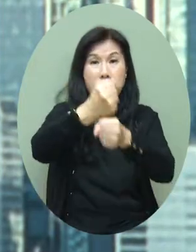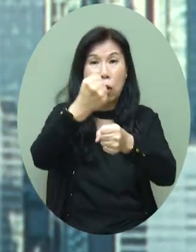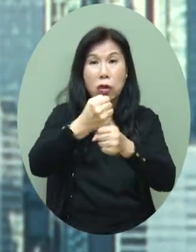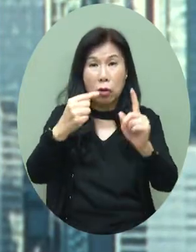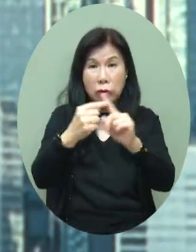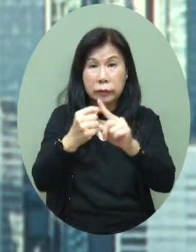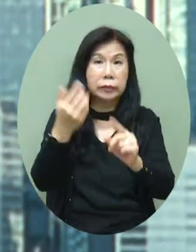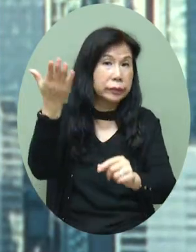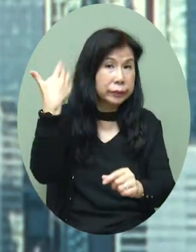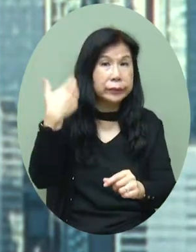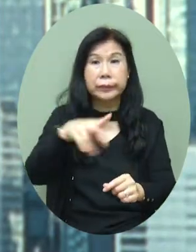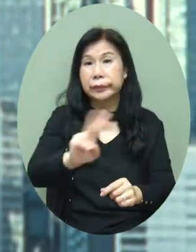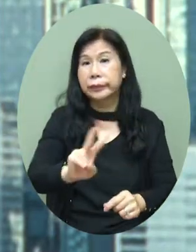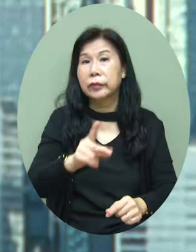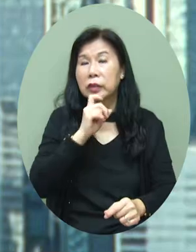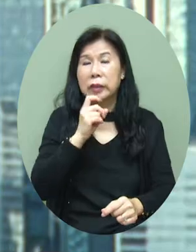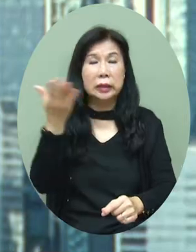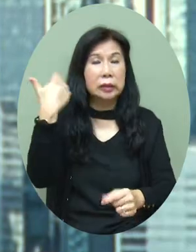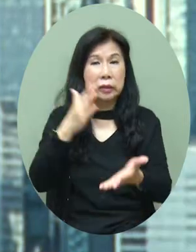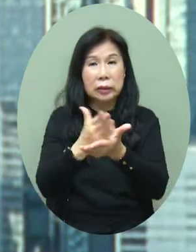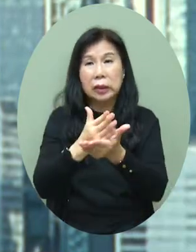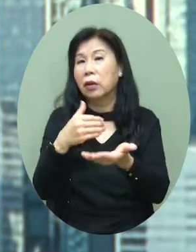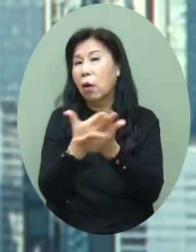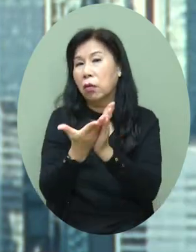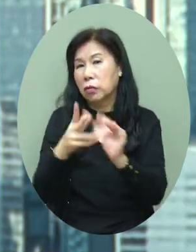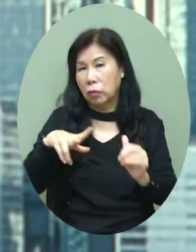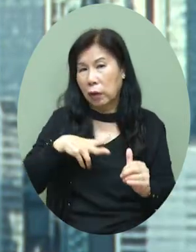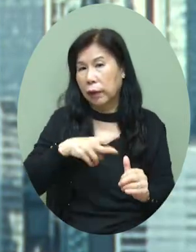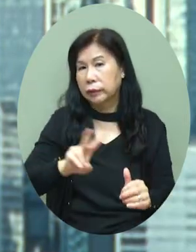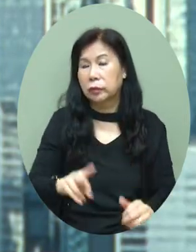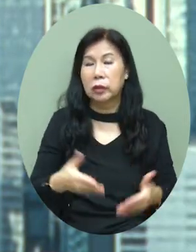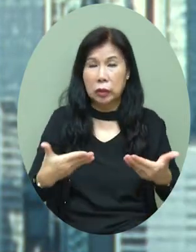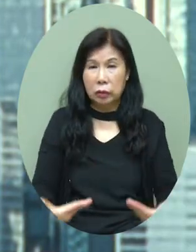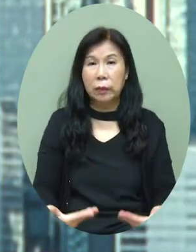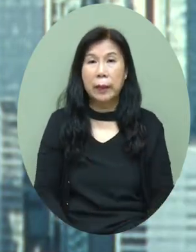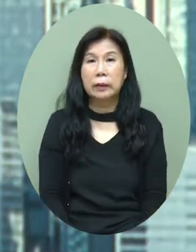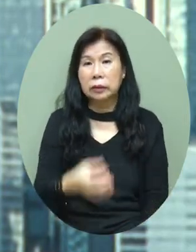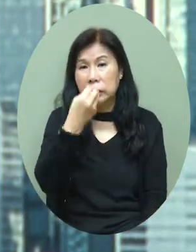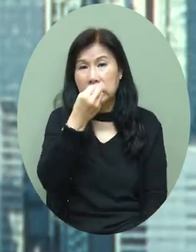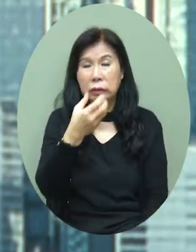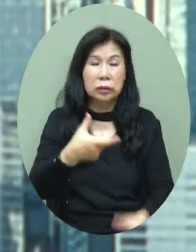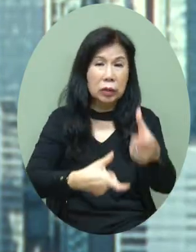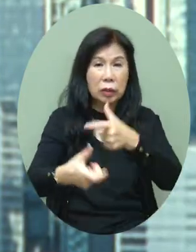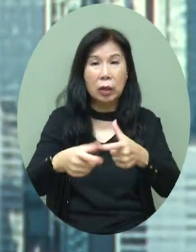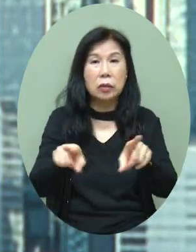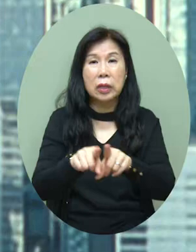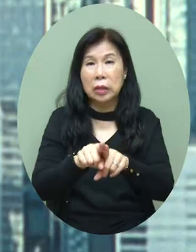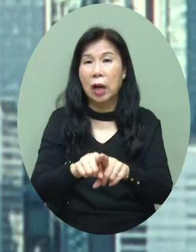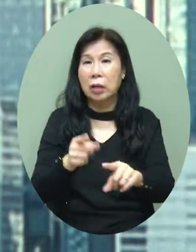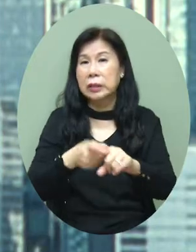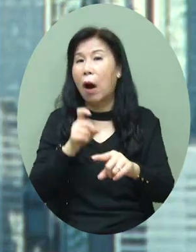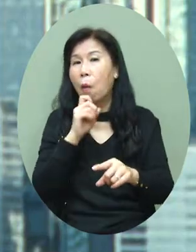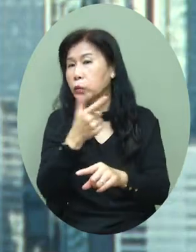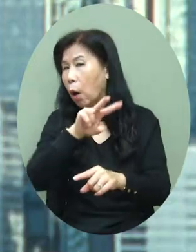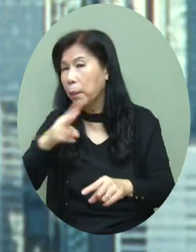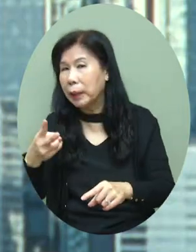曾經係經歷過呢一啲咁樣嘅情況。所以今年嘅呢個特別 即係香港個經濟個特別嘅情況咧，亦都